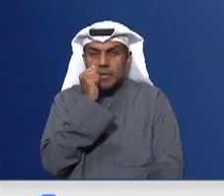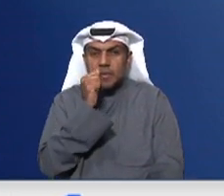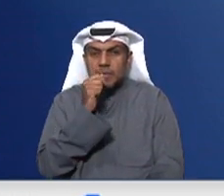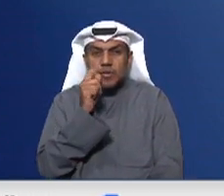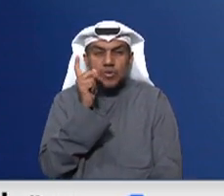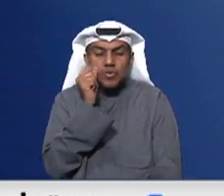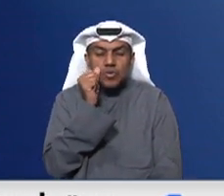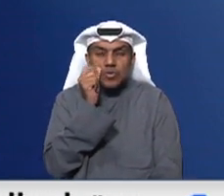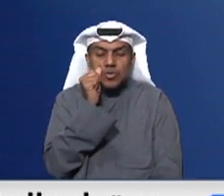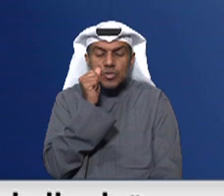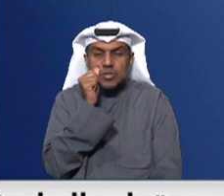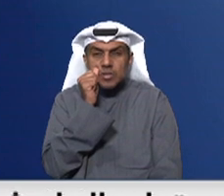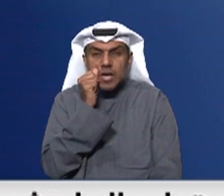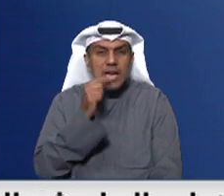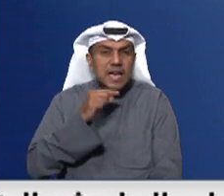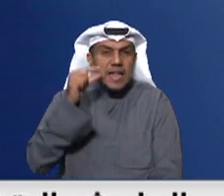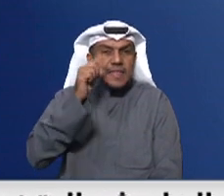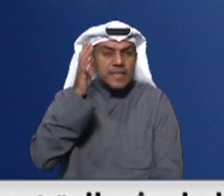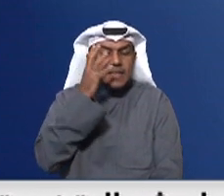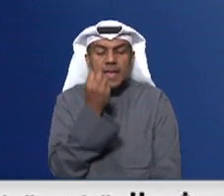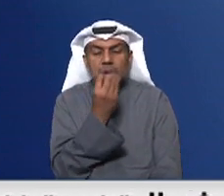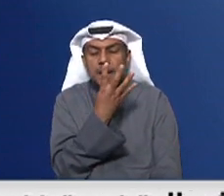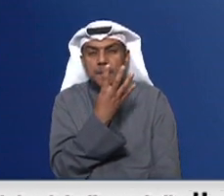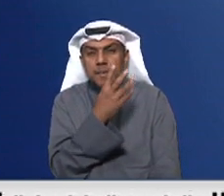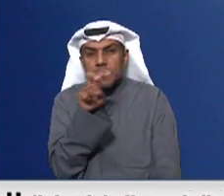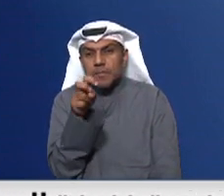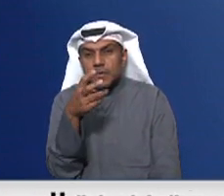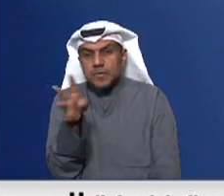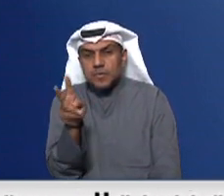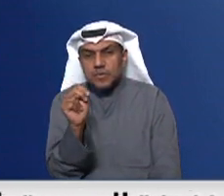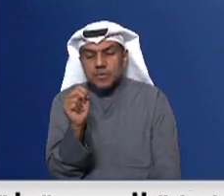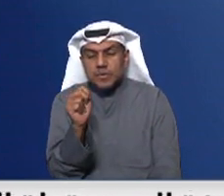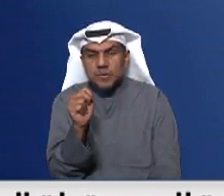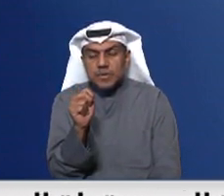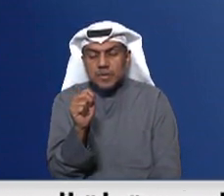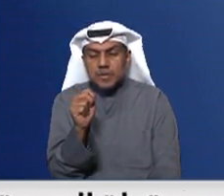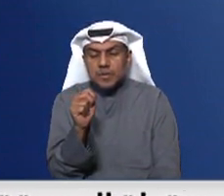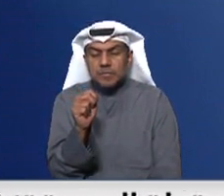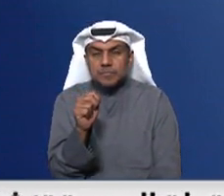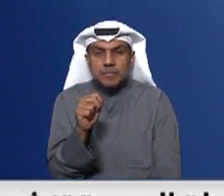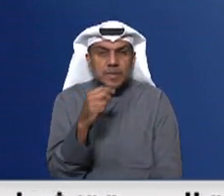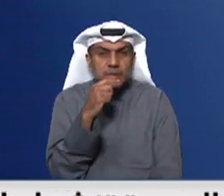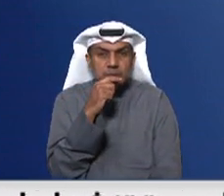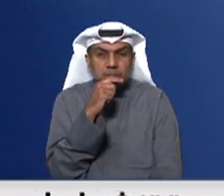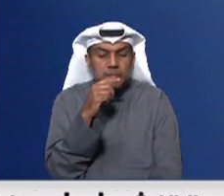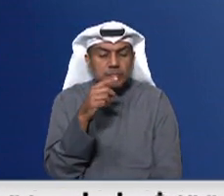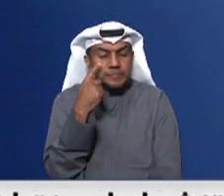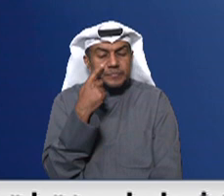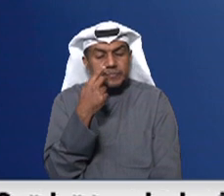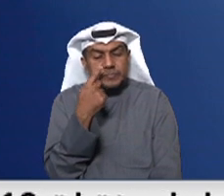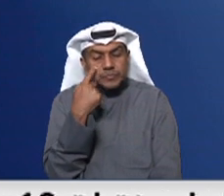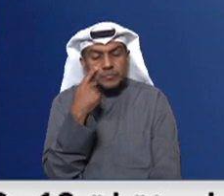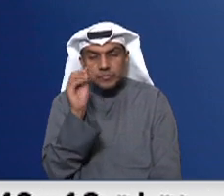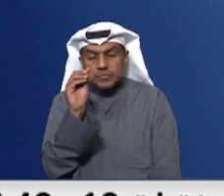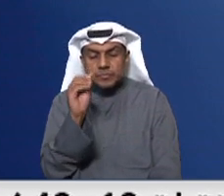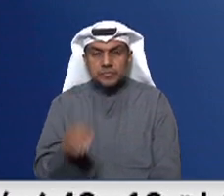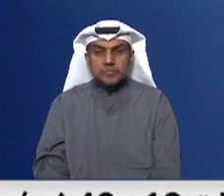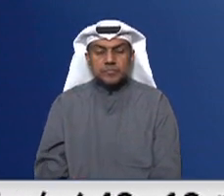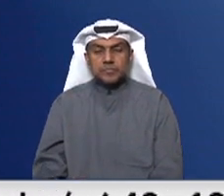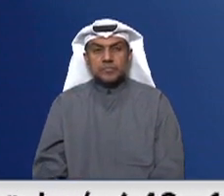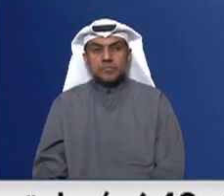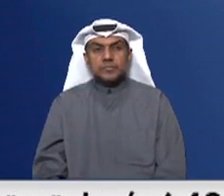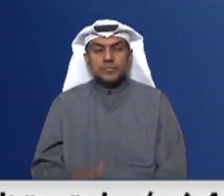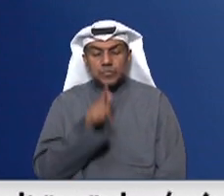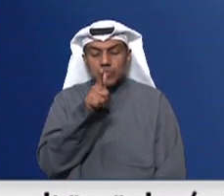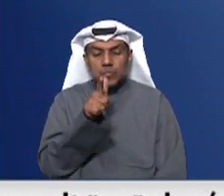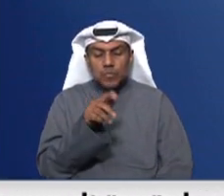في التعليم الديني 428 متعلم ومتعلمة. وإذا تسمحون لي يعني أستاذ فهد،